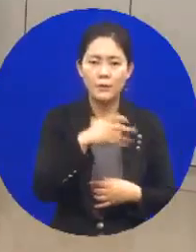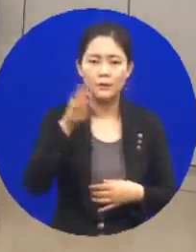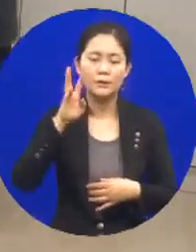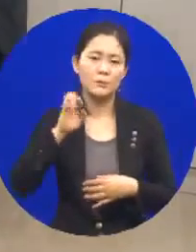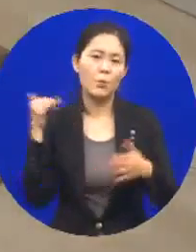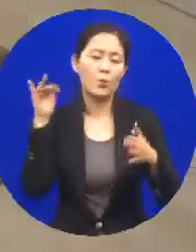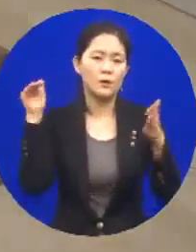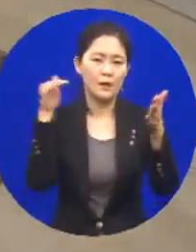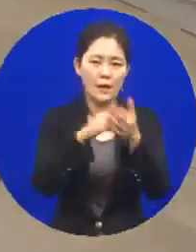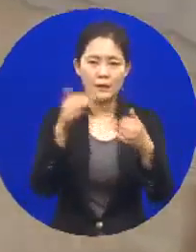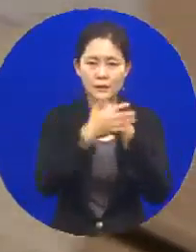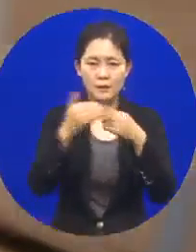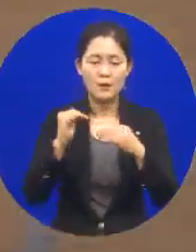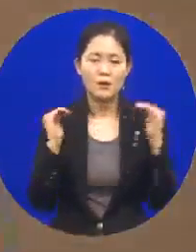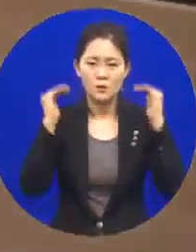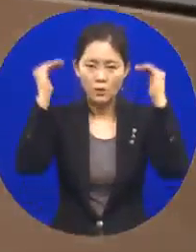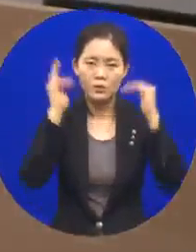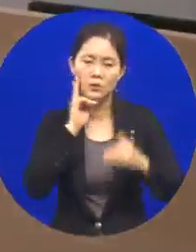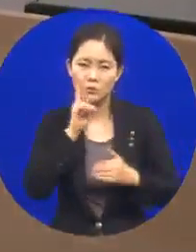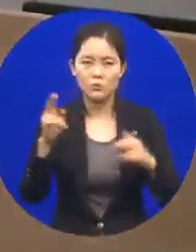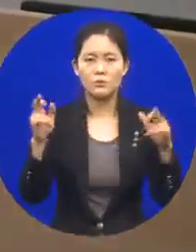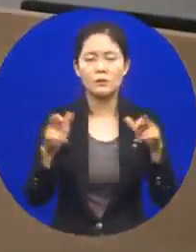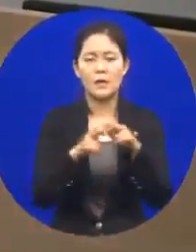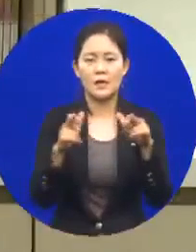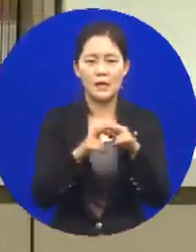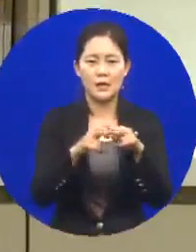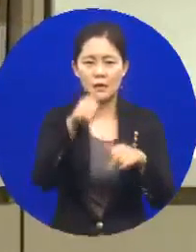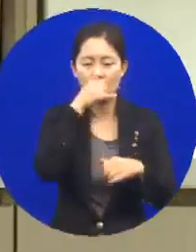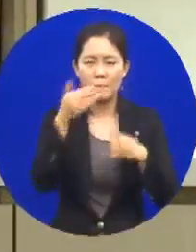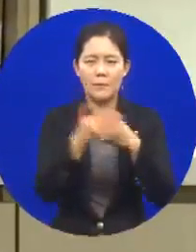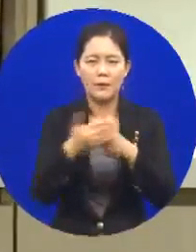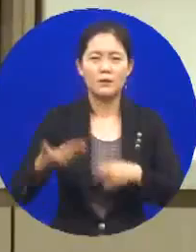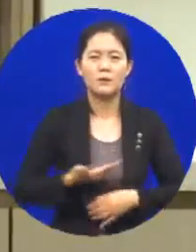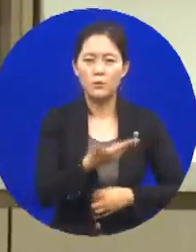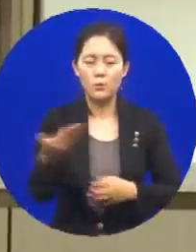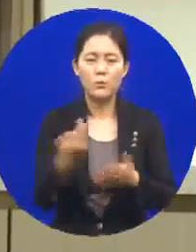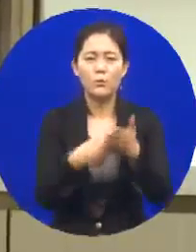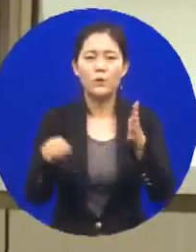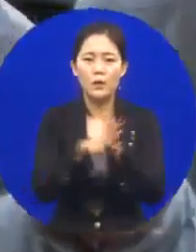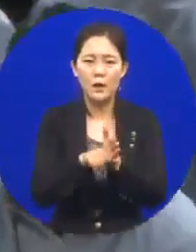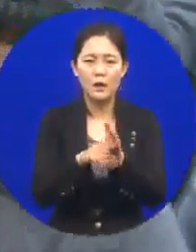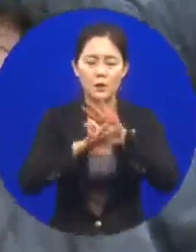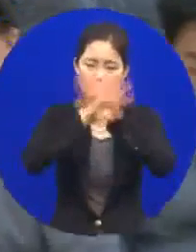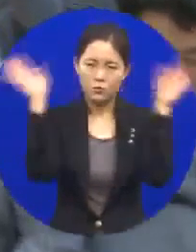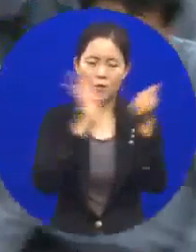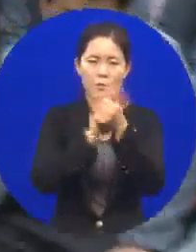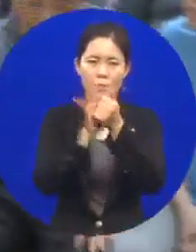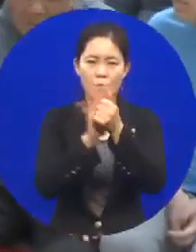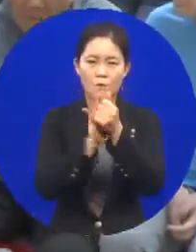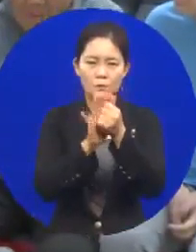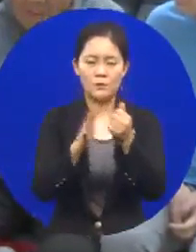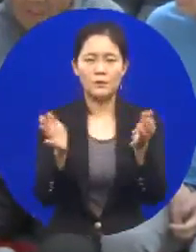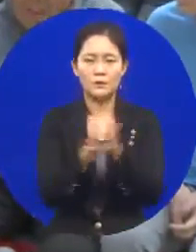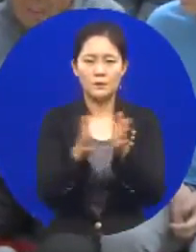18세에서 35세까지 성인 중증장애인은 물론 35세 이상 중장년층 중증장애인을 위한